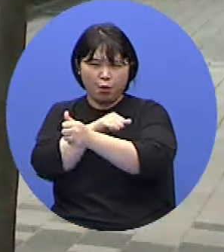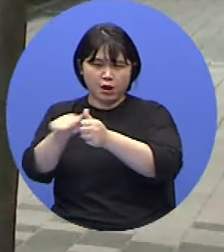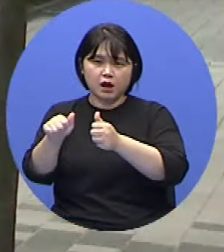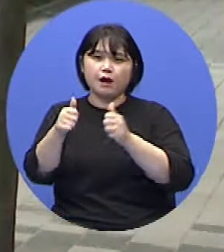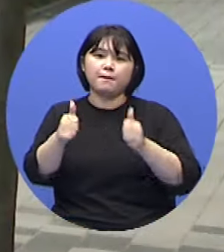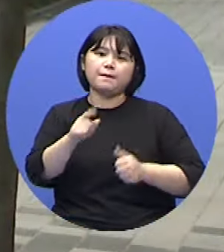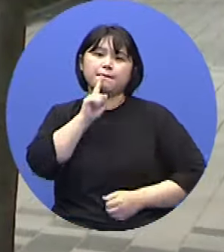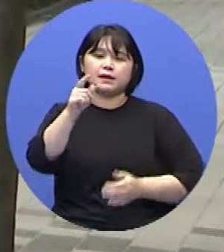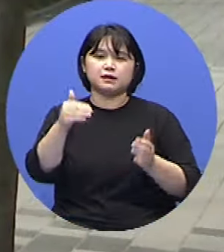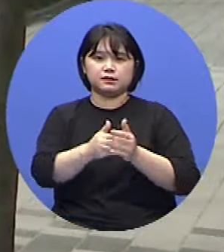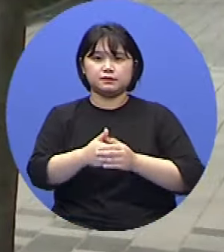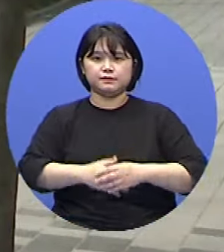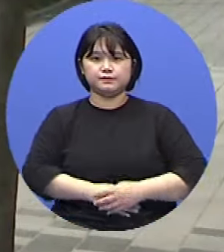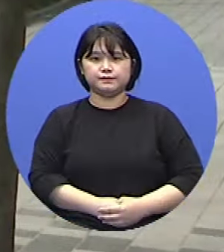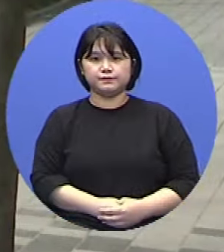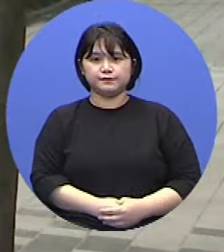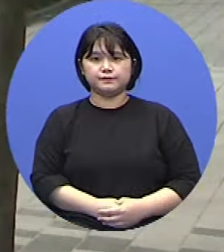넘겨졌습니다